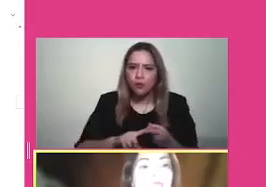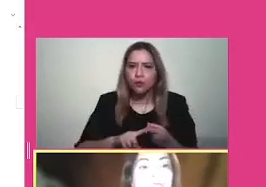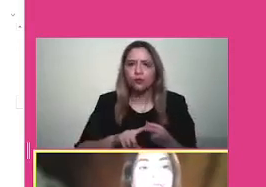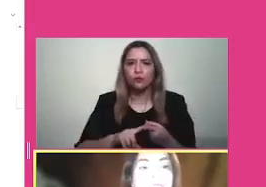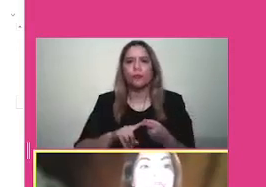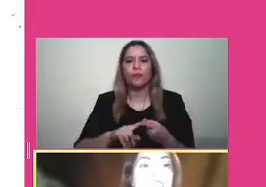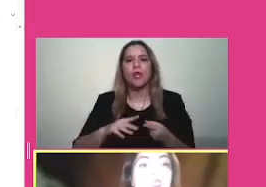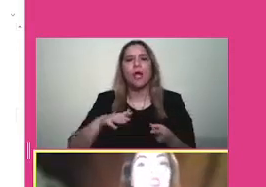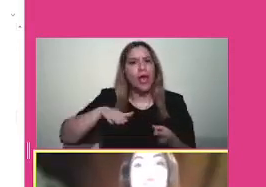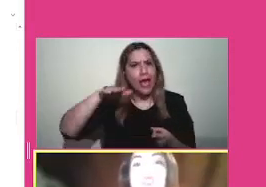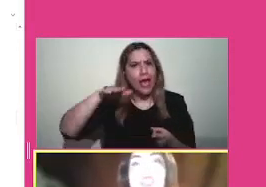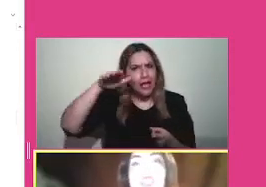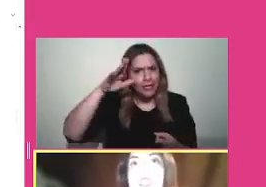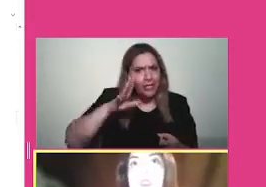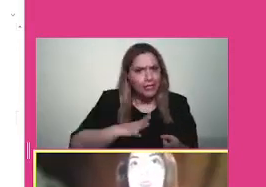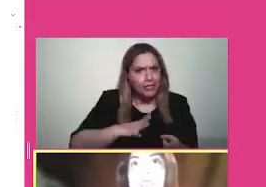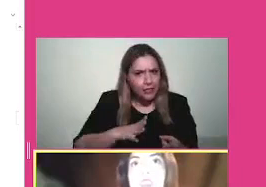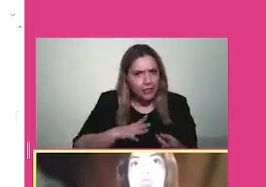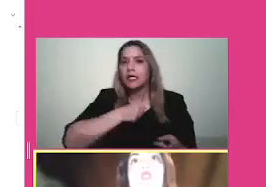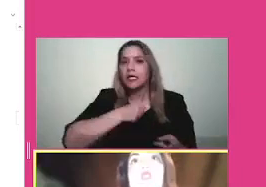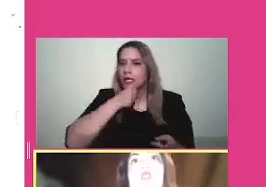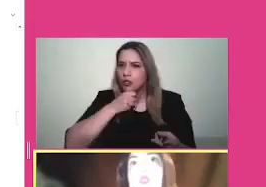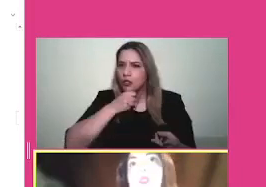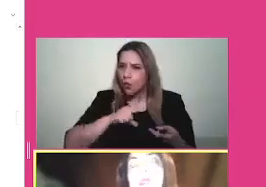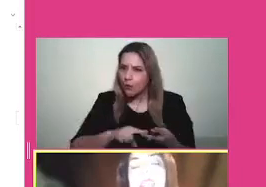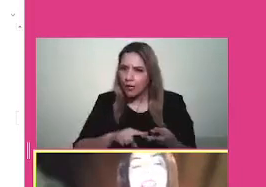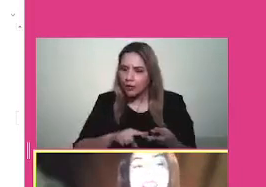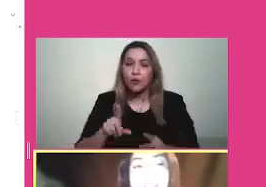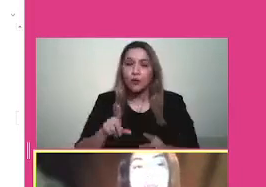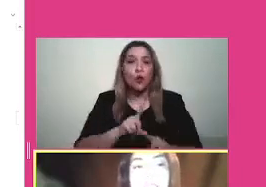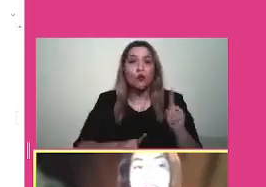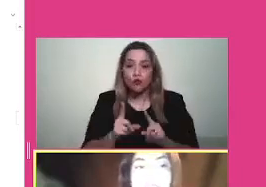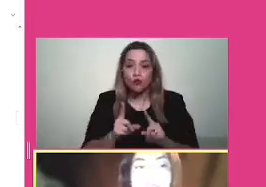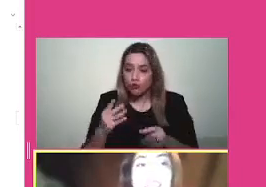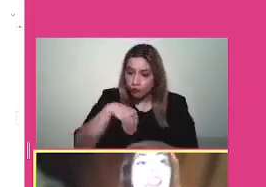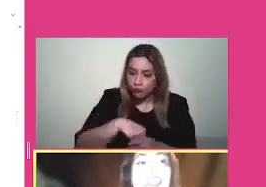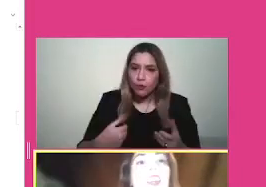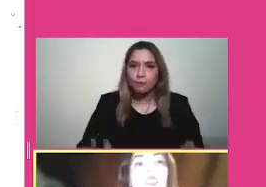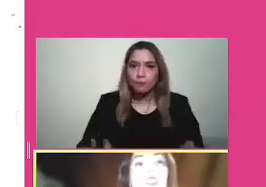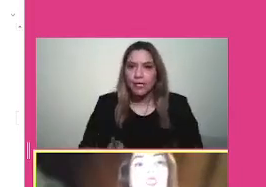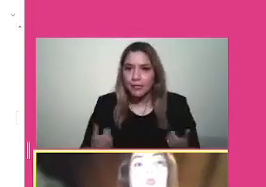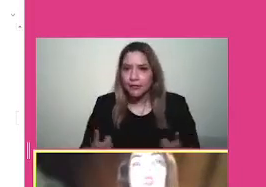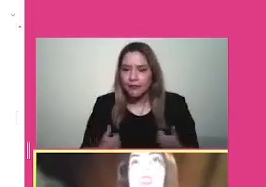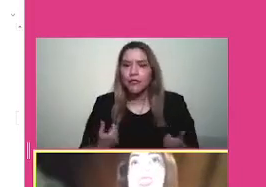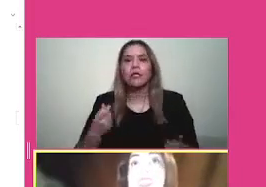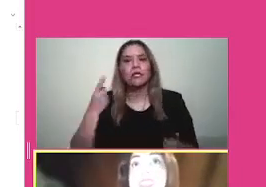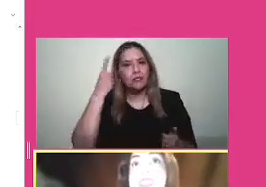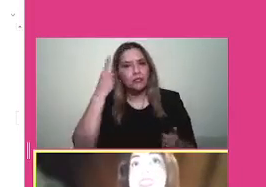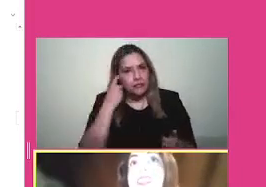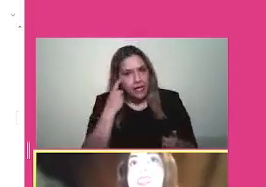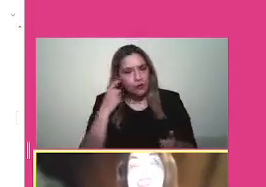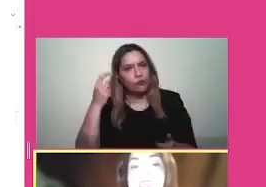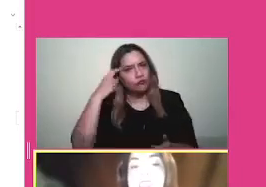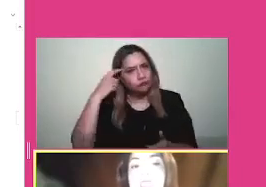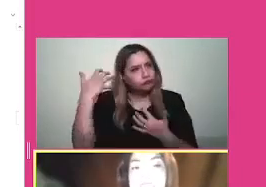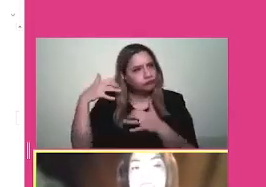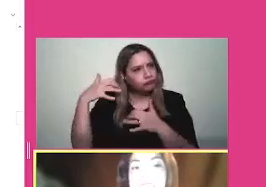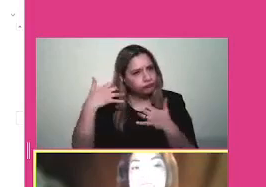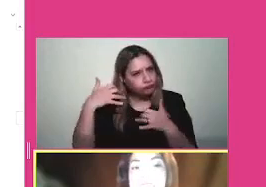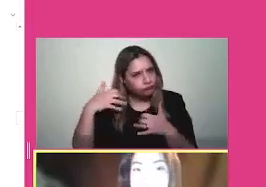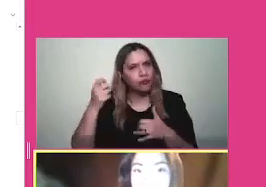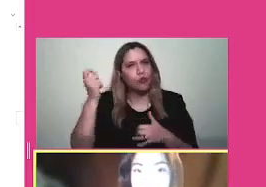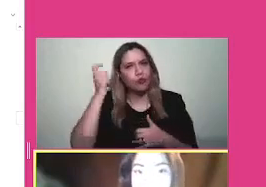των ενηλίκων και των ηλικιωμένων. Όποιος, λοιπόν, εμπλέκεται σε ένα παιχνίδι, γνωρίζουμε ότι θα εξασκήσει αρκετές